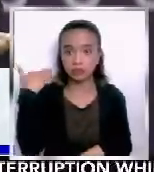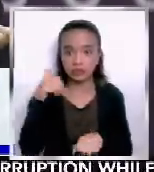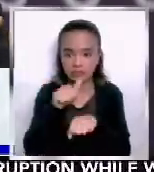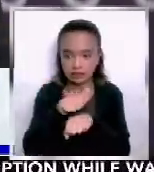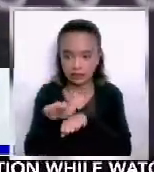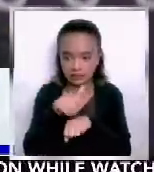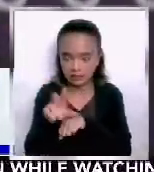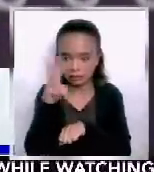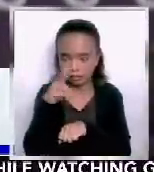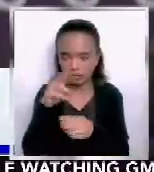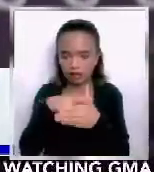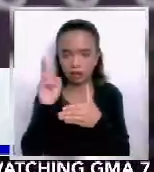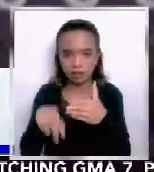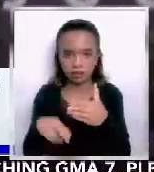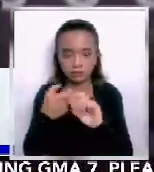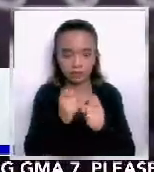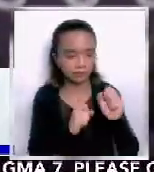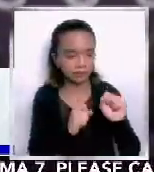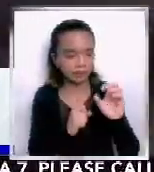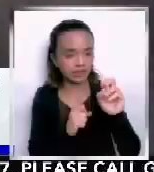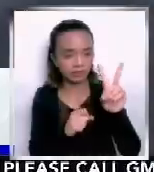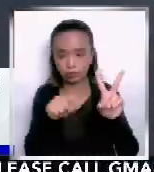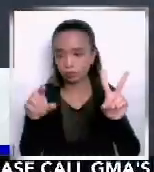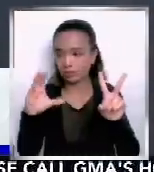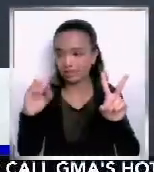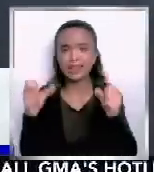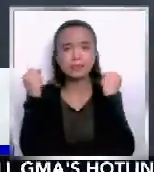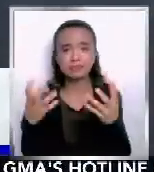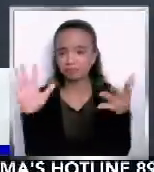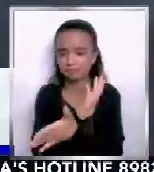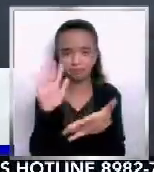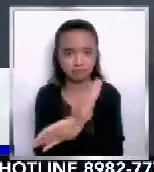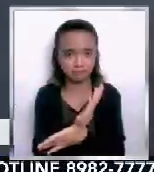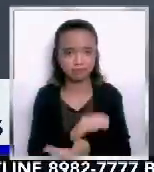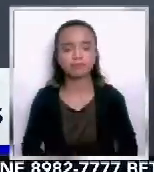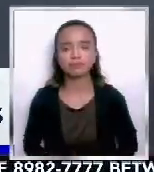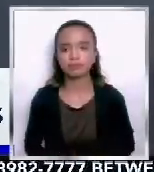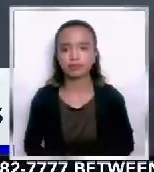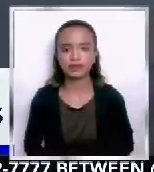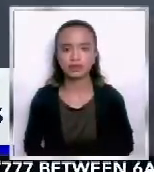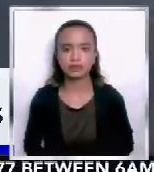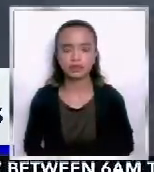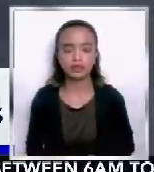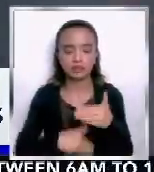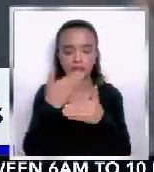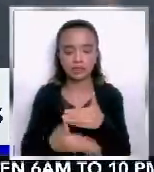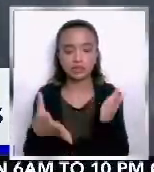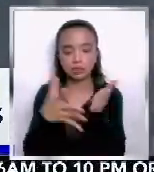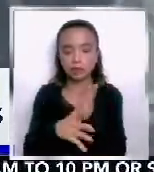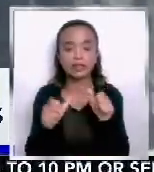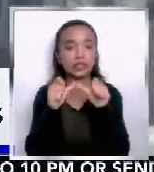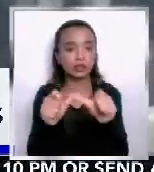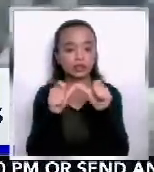the SOV papuntang COC kasi ang daming papel noon. Tuloy-tuloy naman ang paghahanda ng COMELEC para sa proklamasyon ng